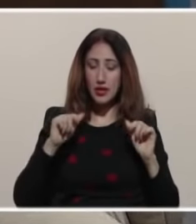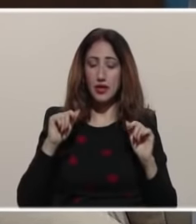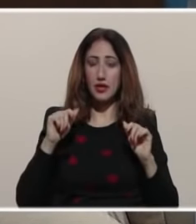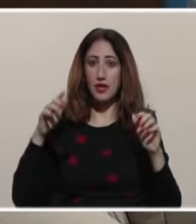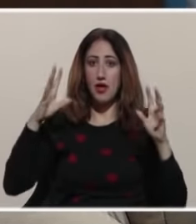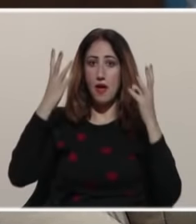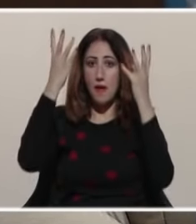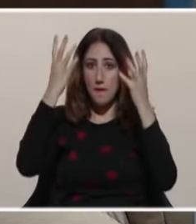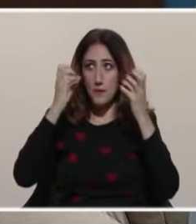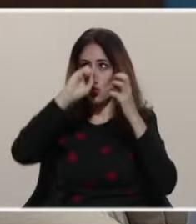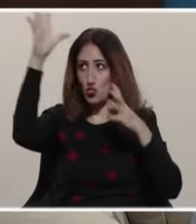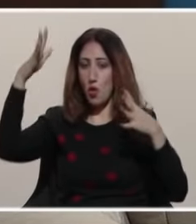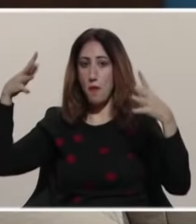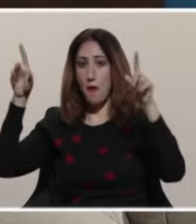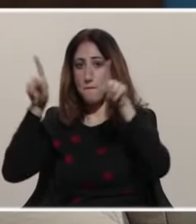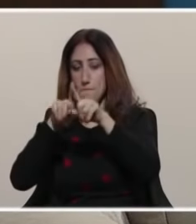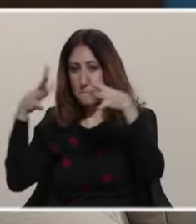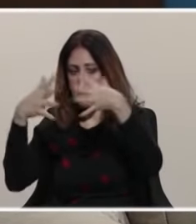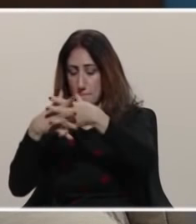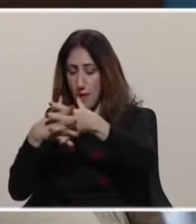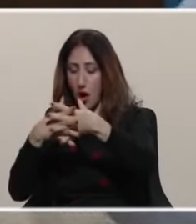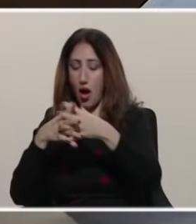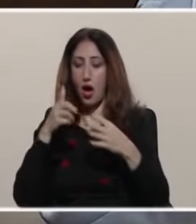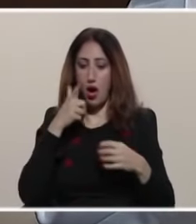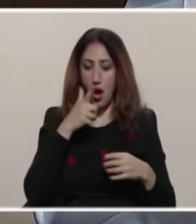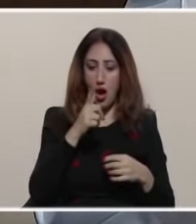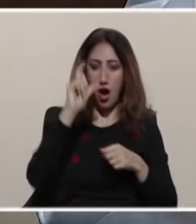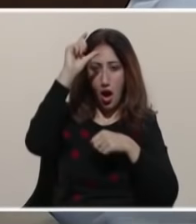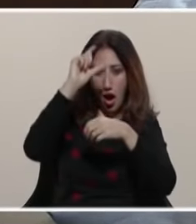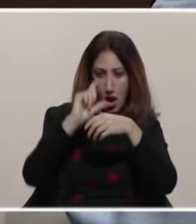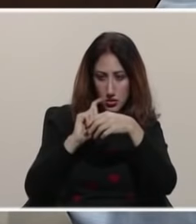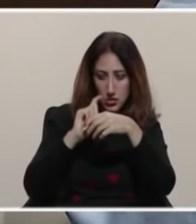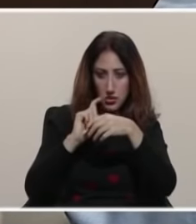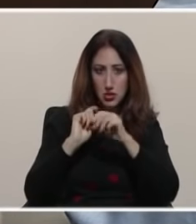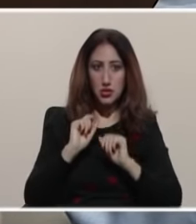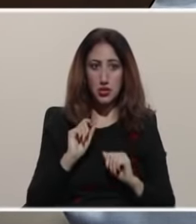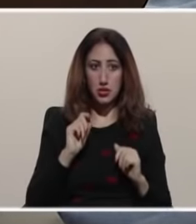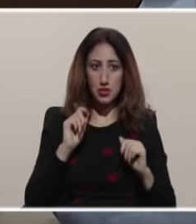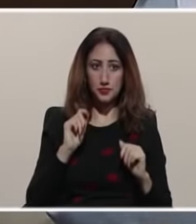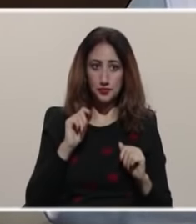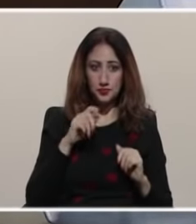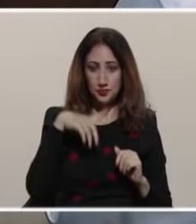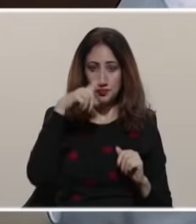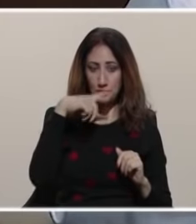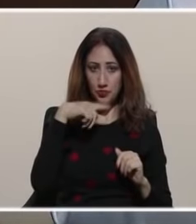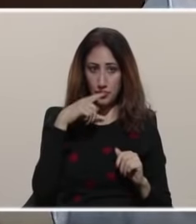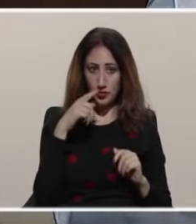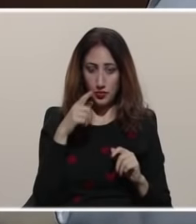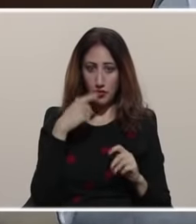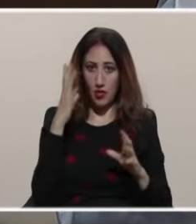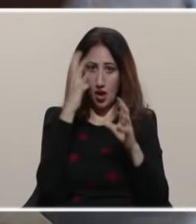فيجتمعون في صلاة الصبح والعصر. يعني معنى ذلك عندنا إنجاز التعبير